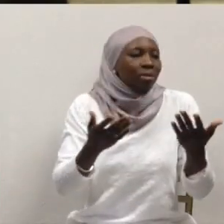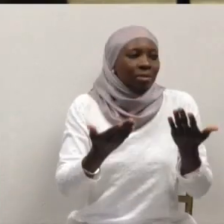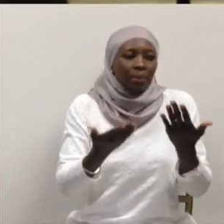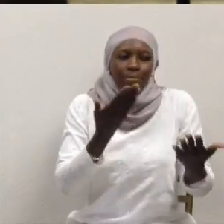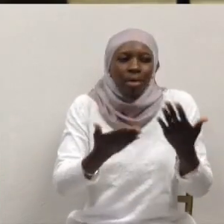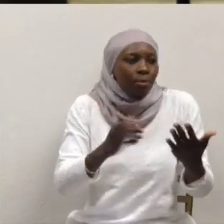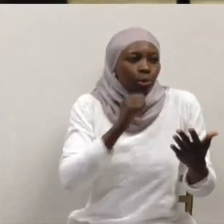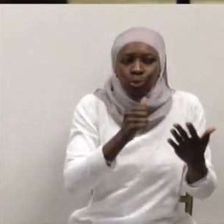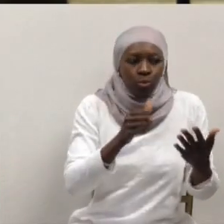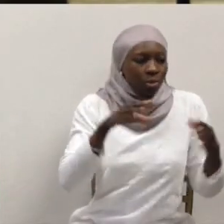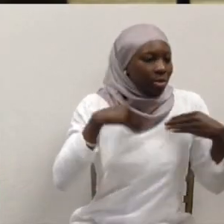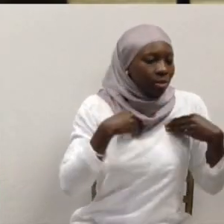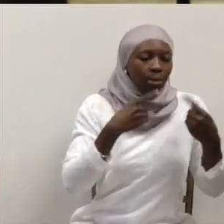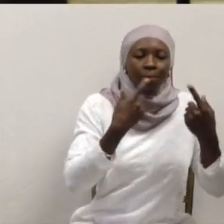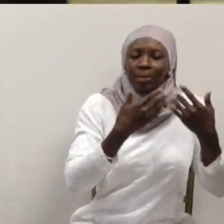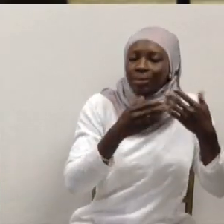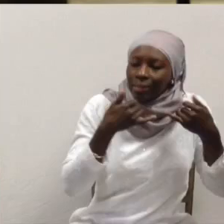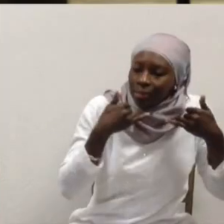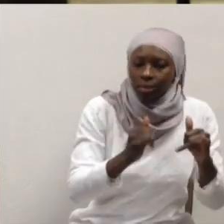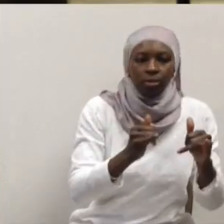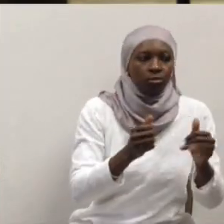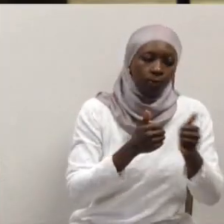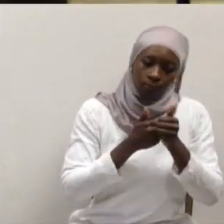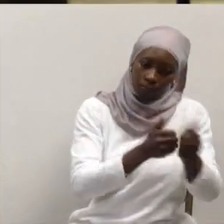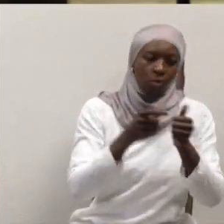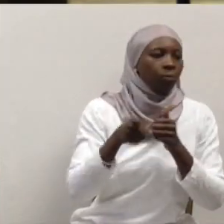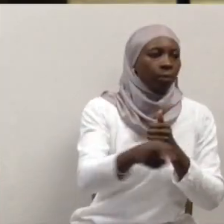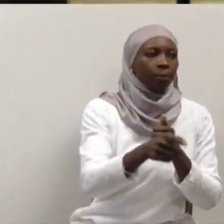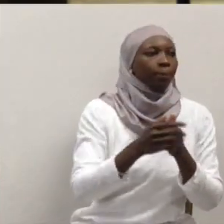heart, follow him. لَعَلَّكُمْ